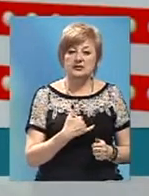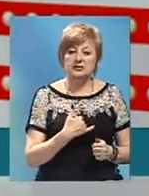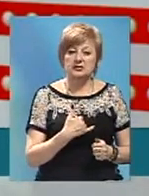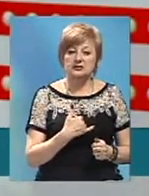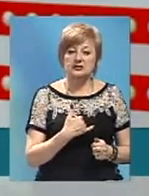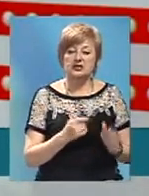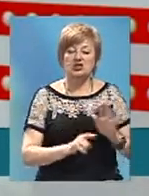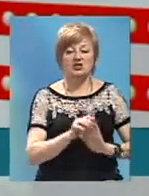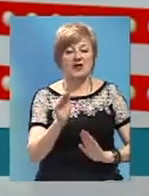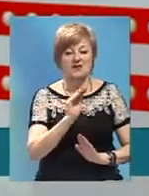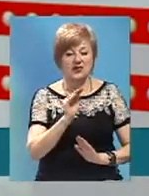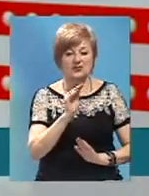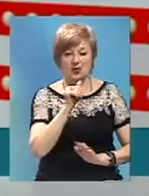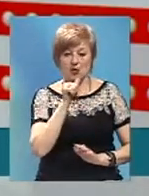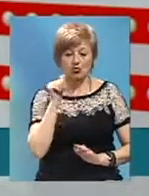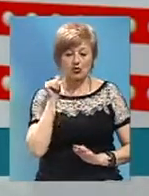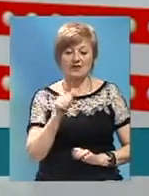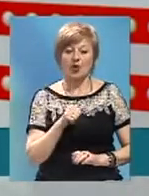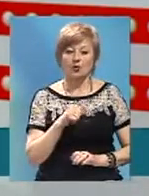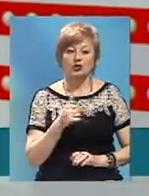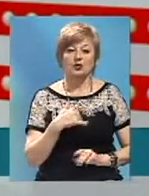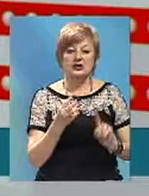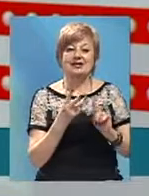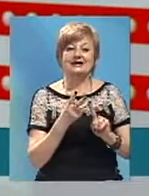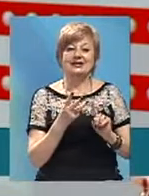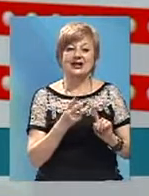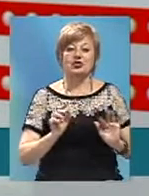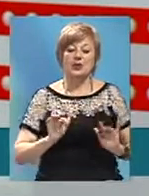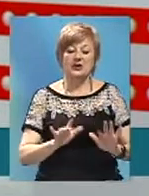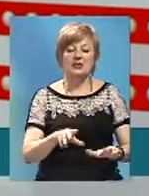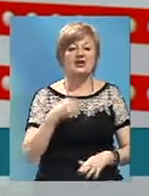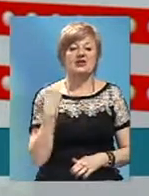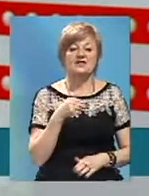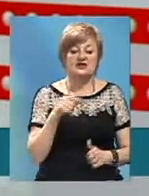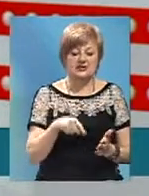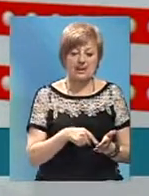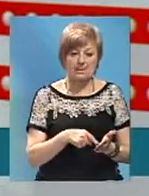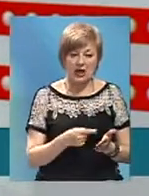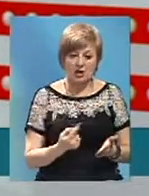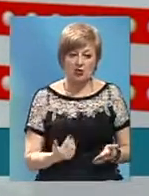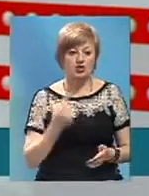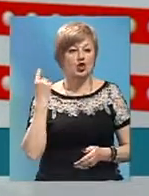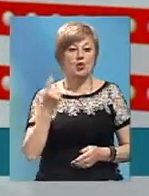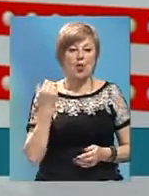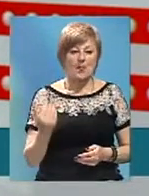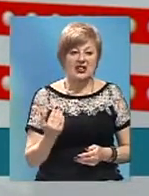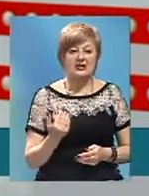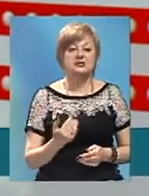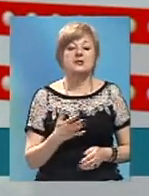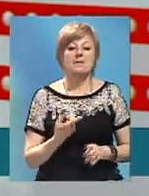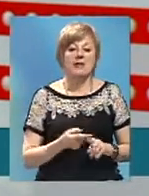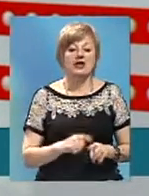з лютого минулого року це у нас третій захід в Запоріжжі, в Запорізькій області, і тому